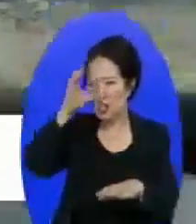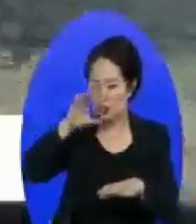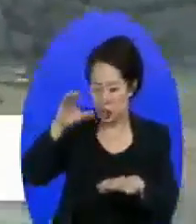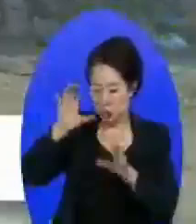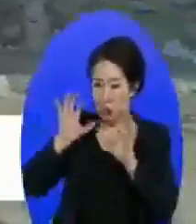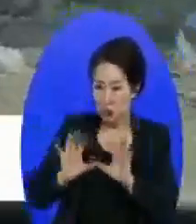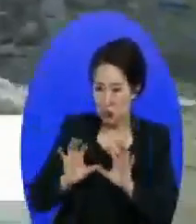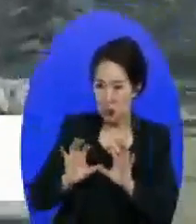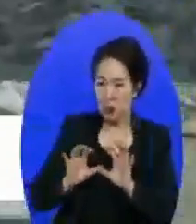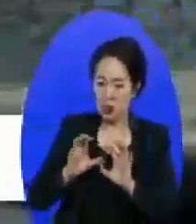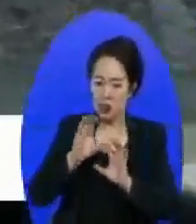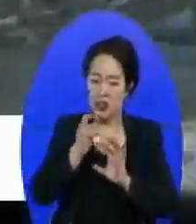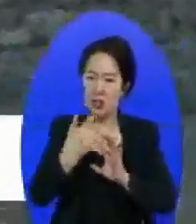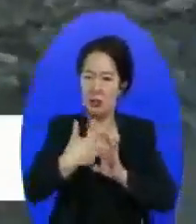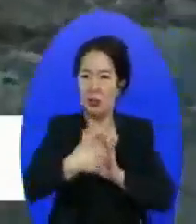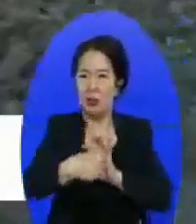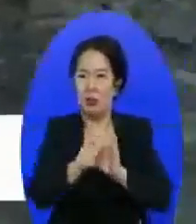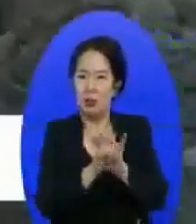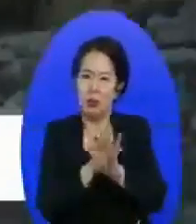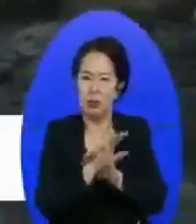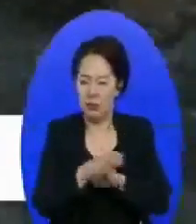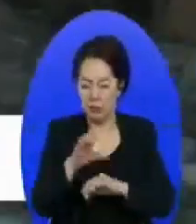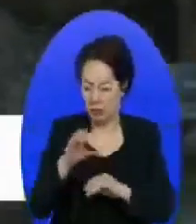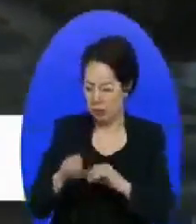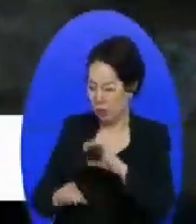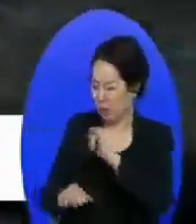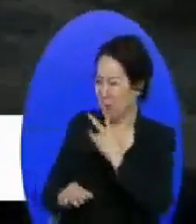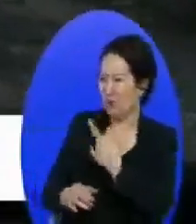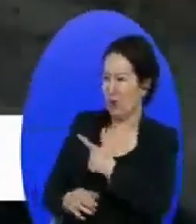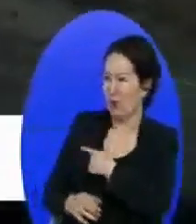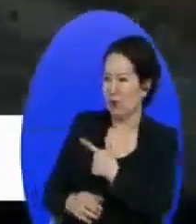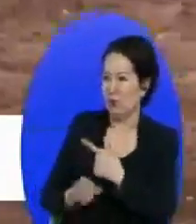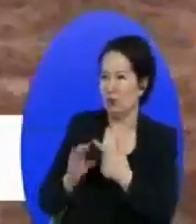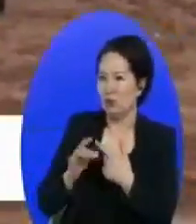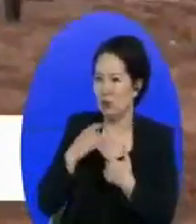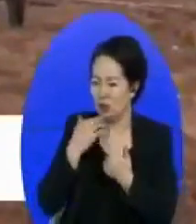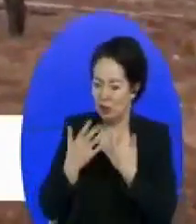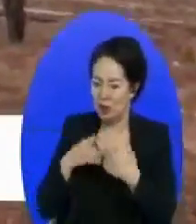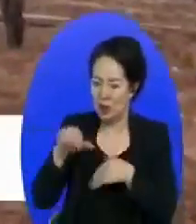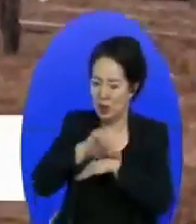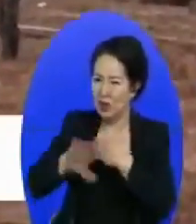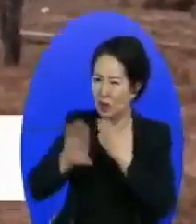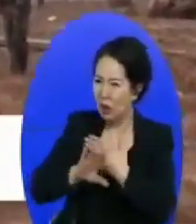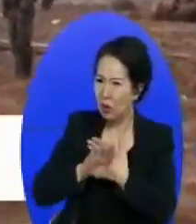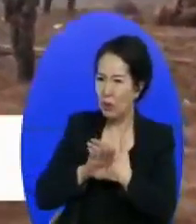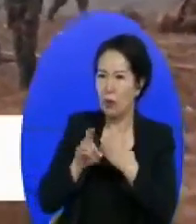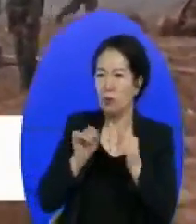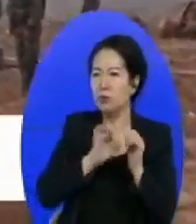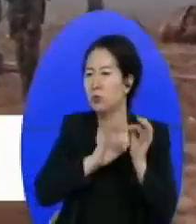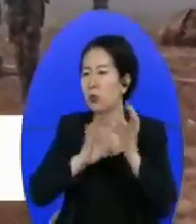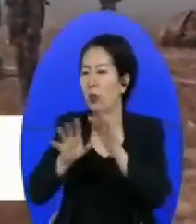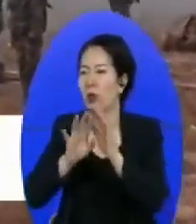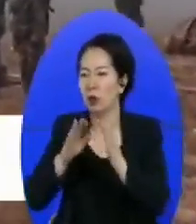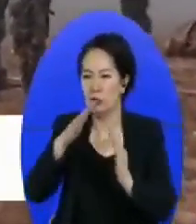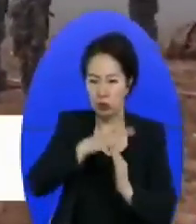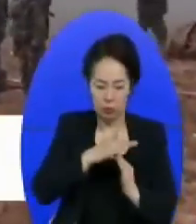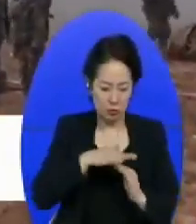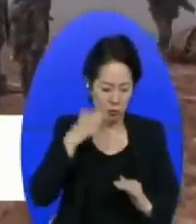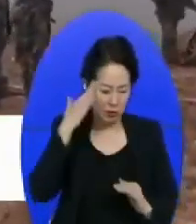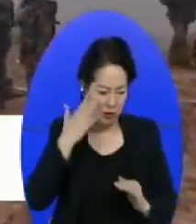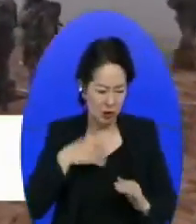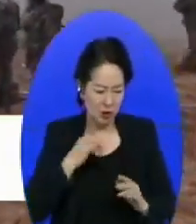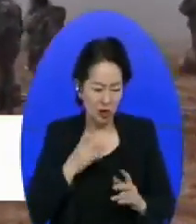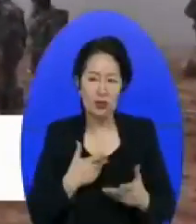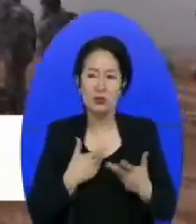бид тус мужид зэвсэгт тэмцэл бий болохоос сэргийлэх хилийн аюулгүй байдлаа хангах дөрвөсдийн урсгалыг зогсоох зорилгоор цэрэг